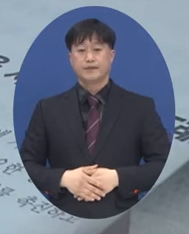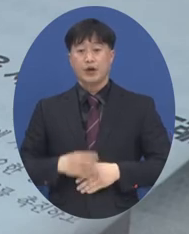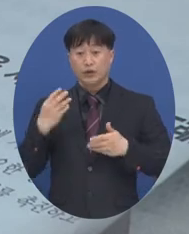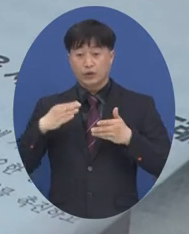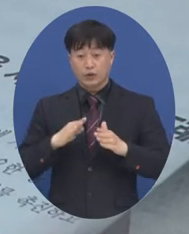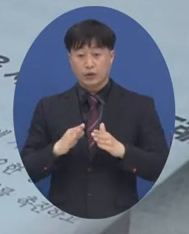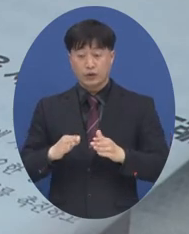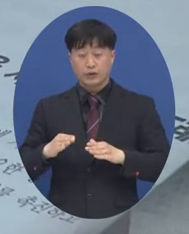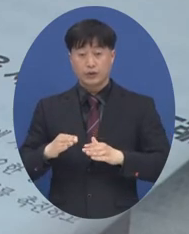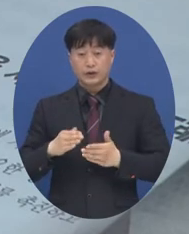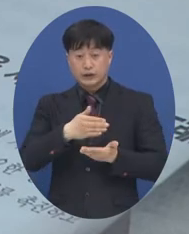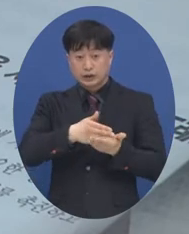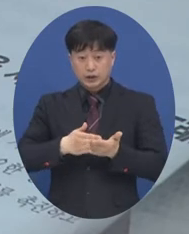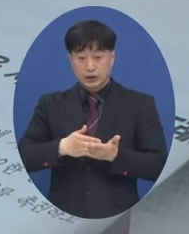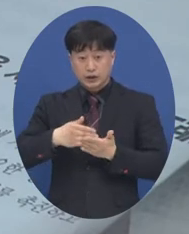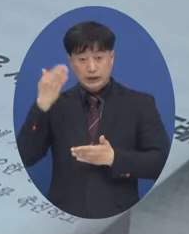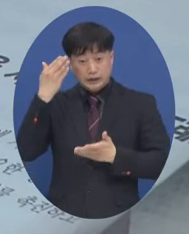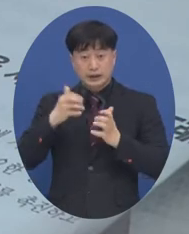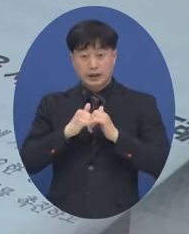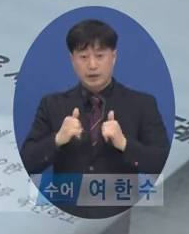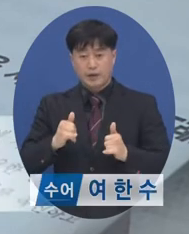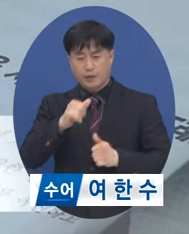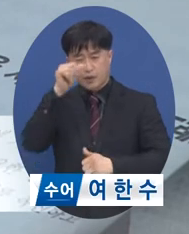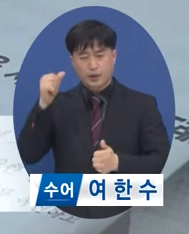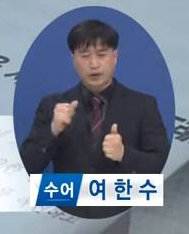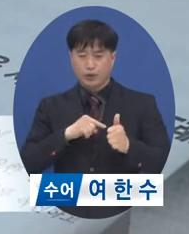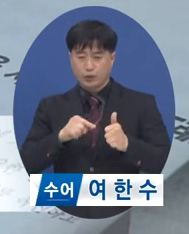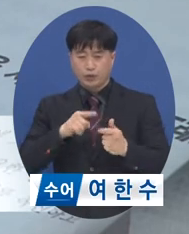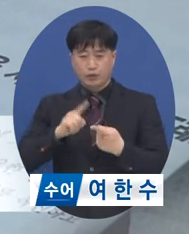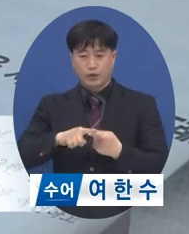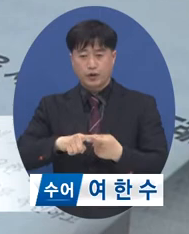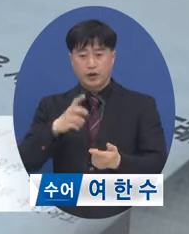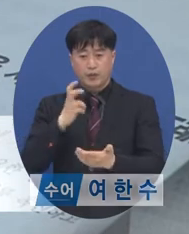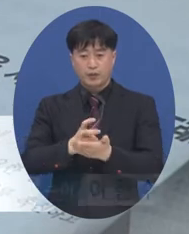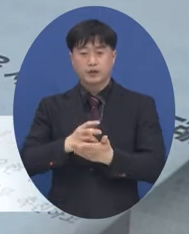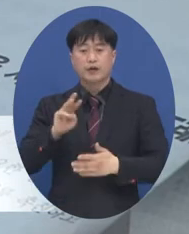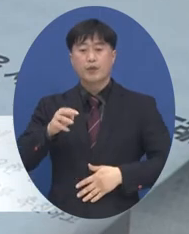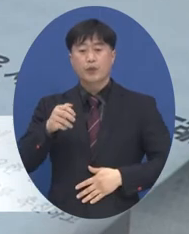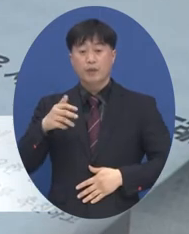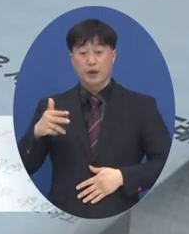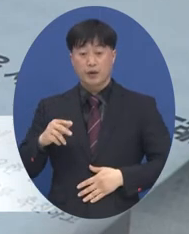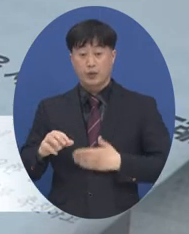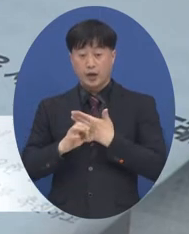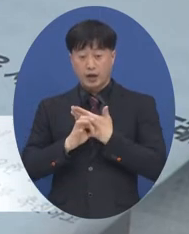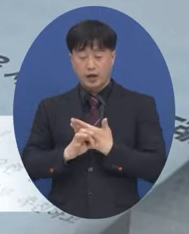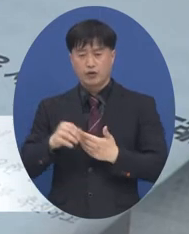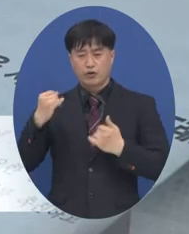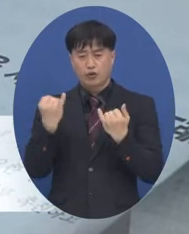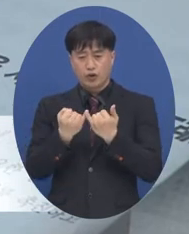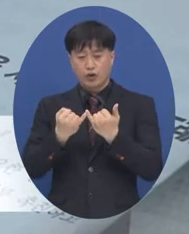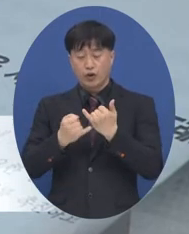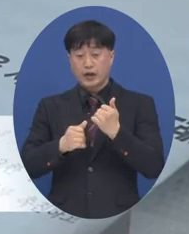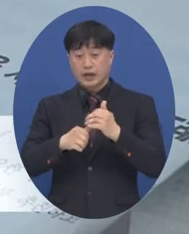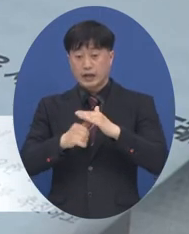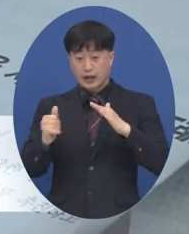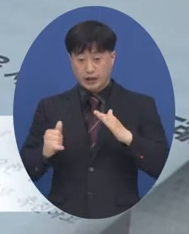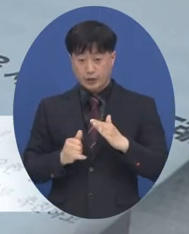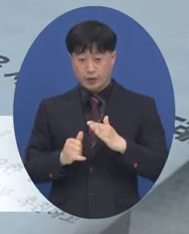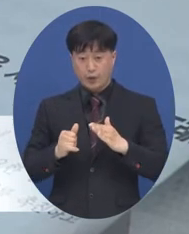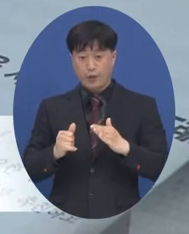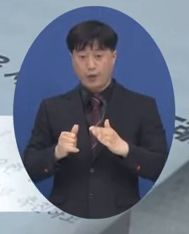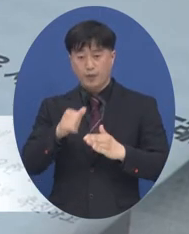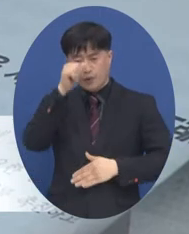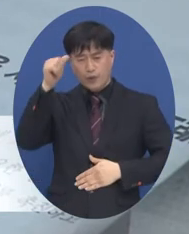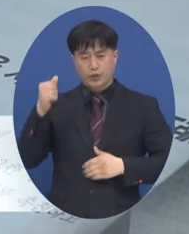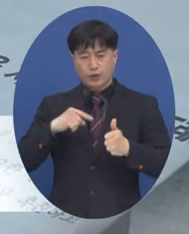경기로 경계선 지닌 평생 교육 지원에 관한 조례안 이제 305 18의 임시의 여성가족 평생 교육 위원회 제 1차